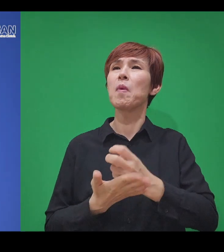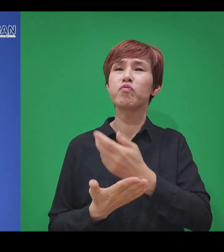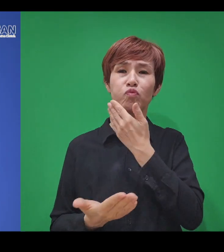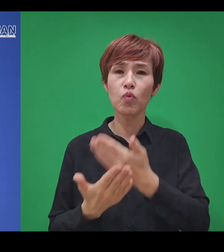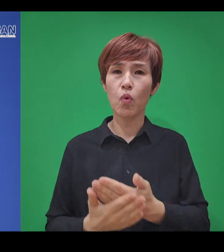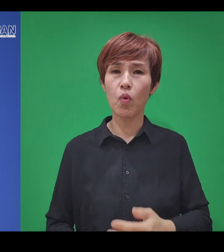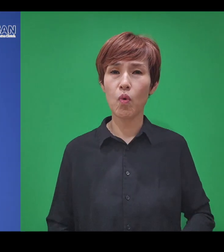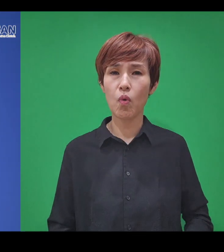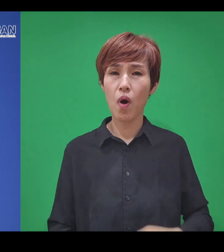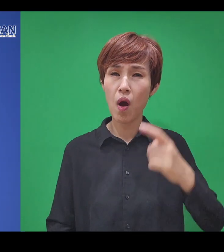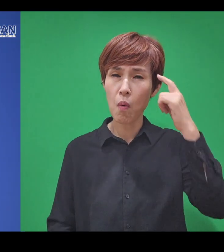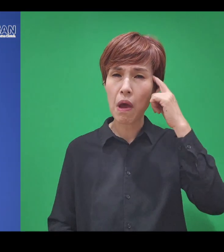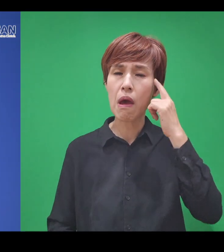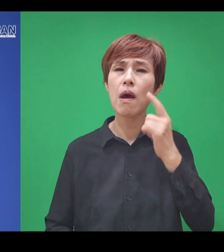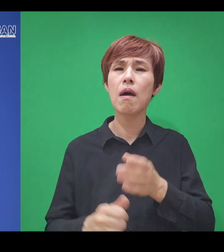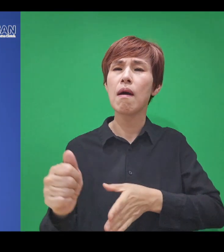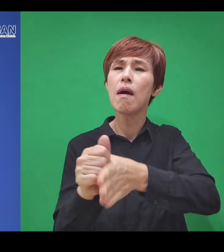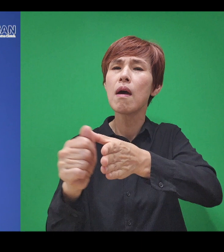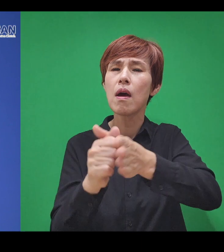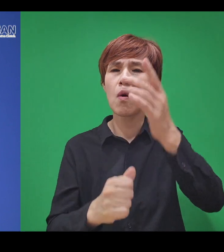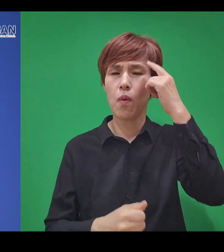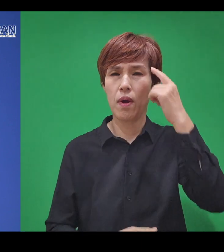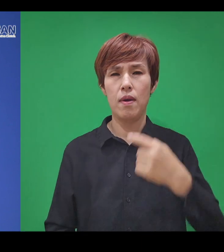왜 식구들을 아프게 합니까?